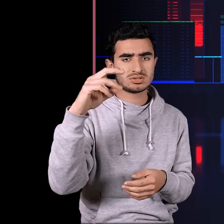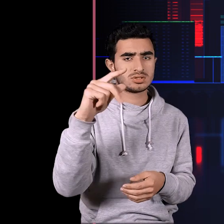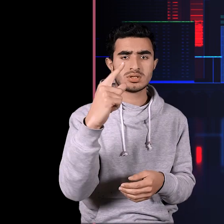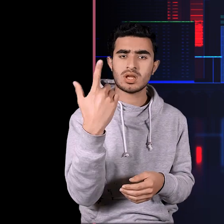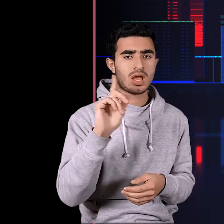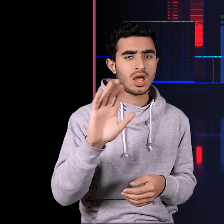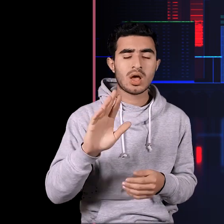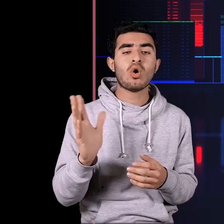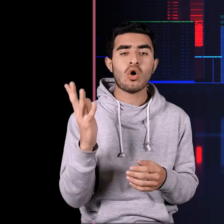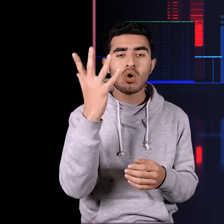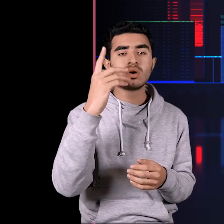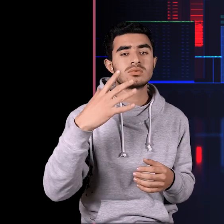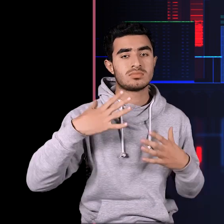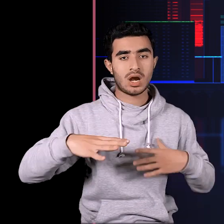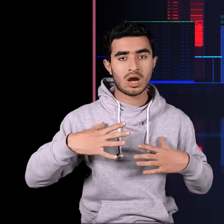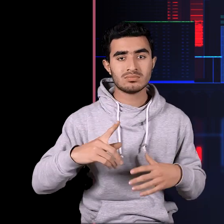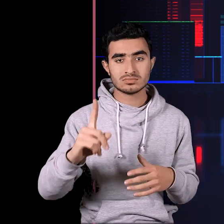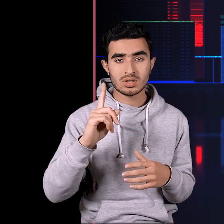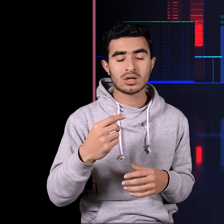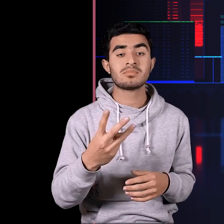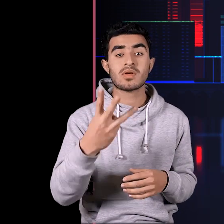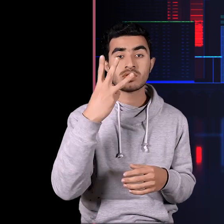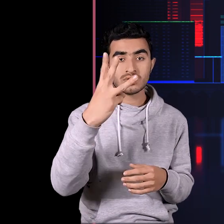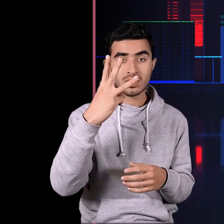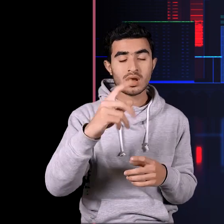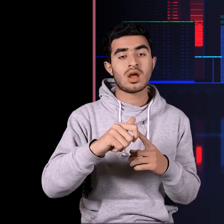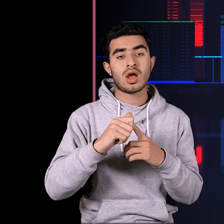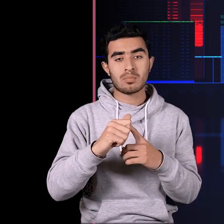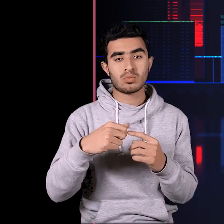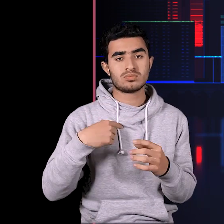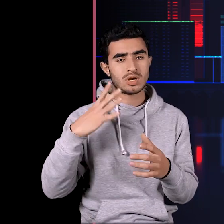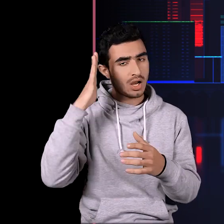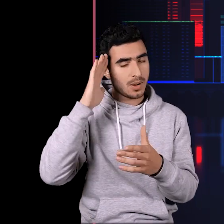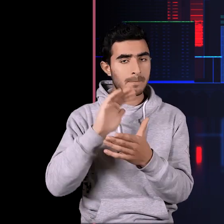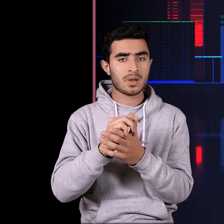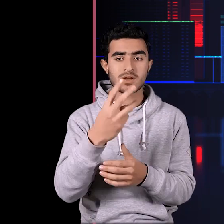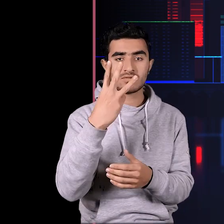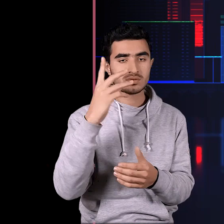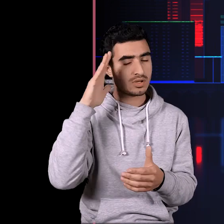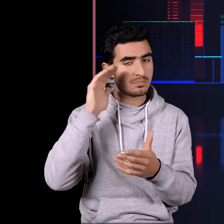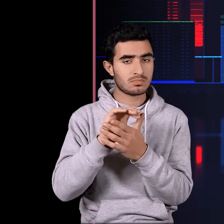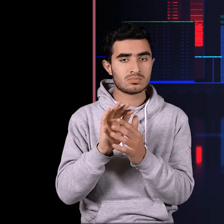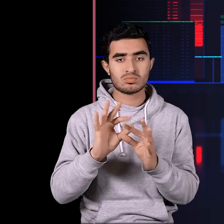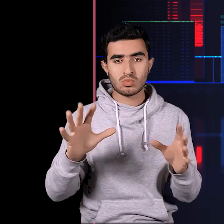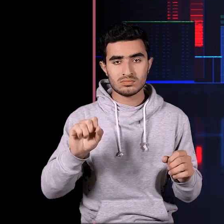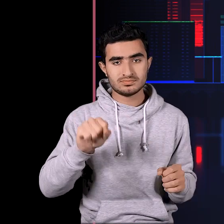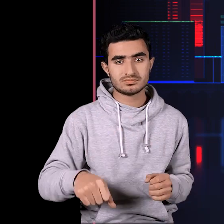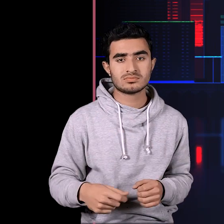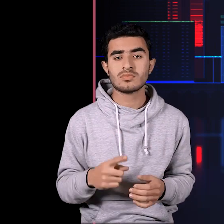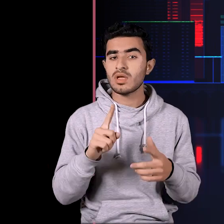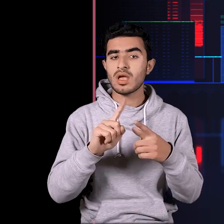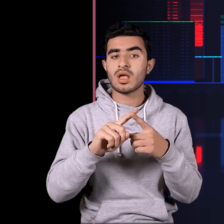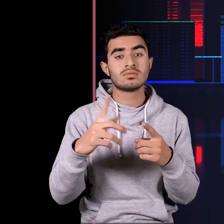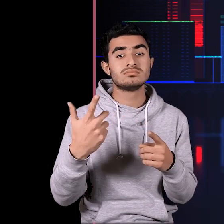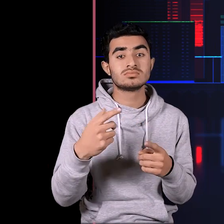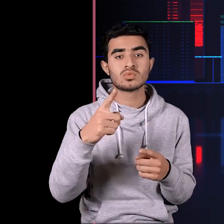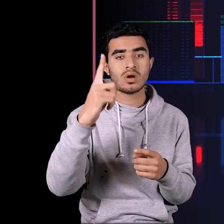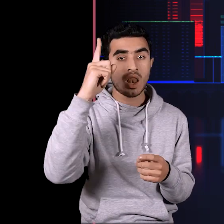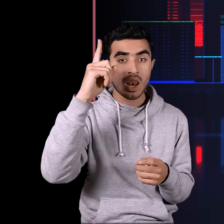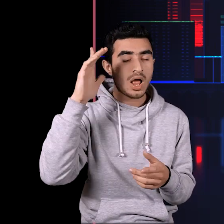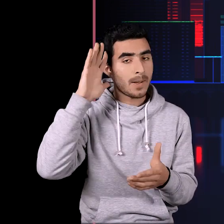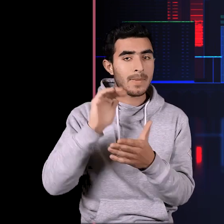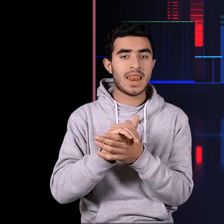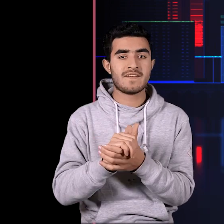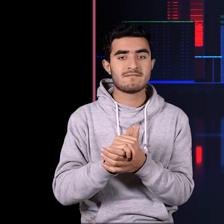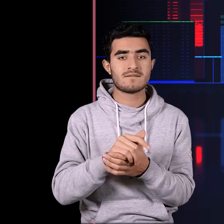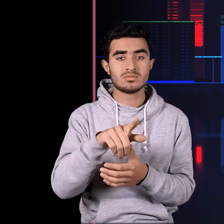है, तो मेरा हमेशा ये रहा है कि आप तीन चीज़ें जिसमें मैं बहुत स्ट्रांगली बिलीव करती हूँ. एक है कि आपका ईमान